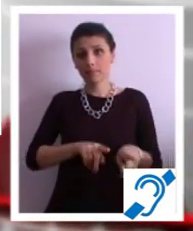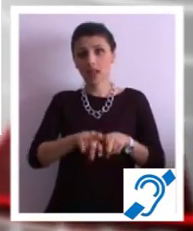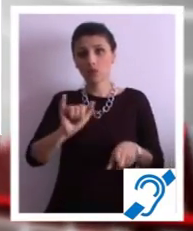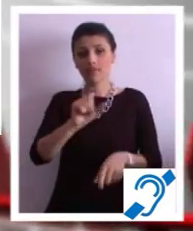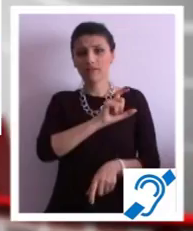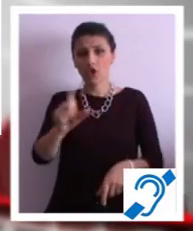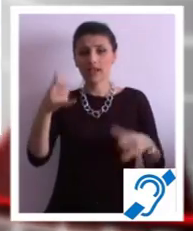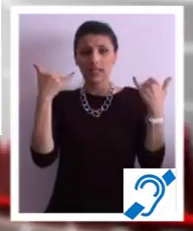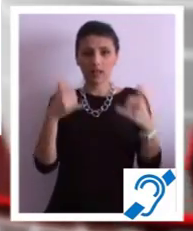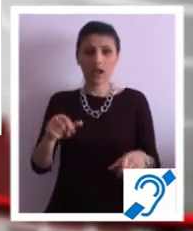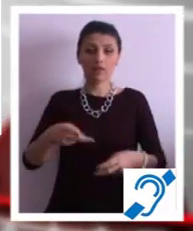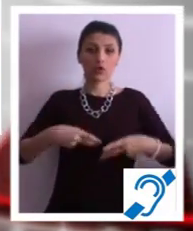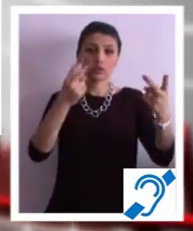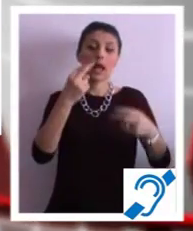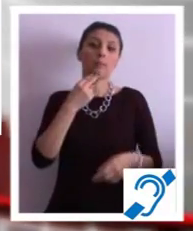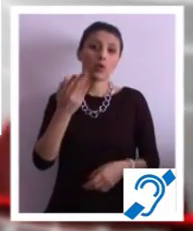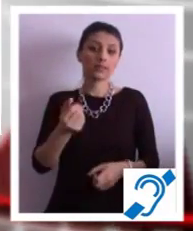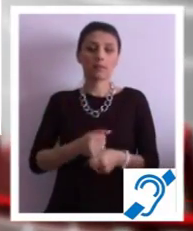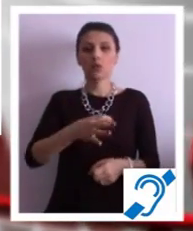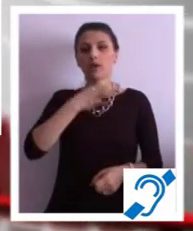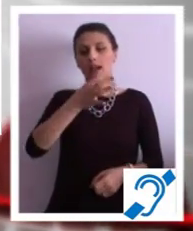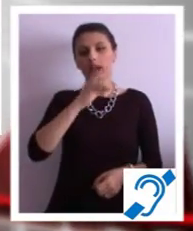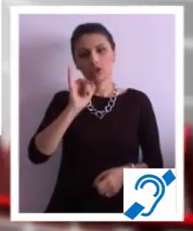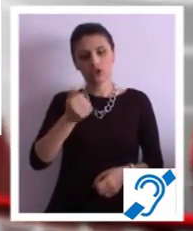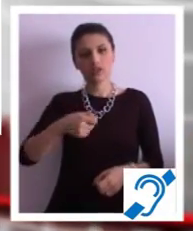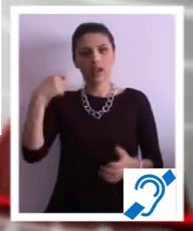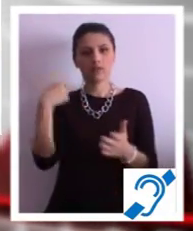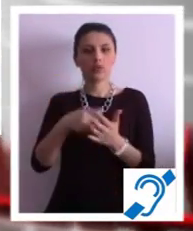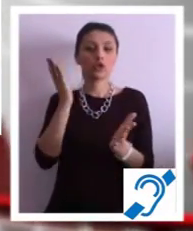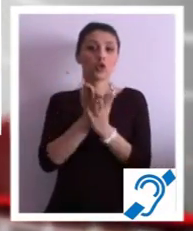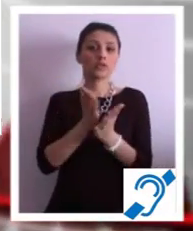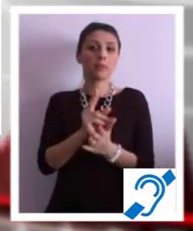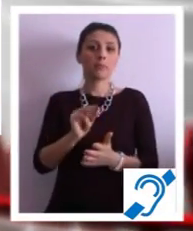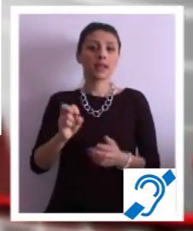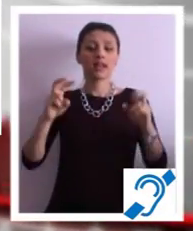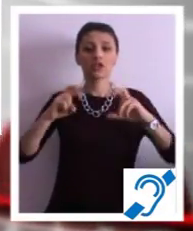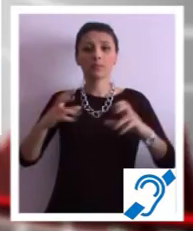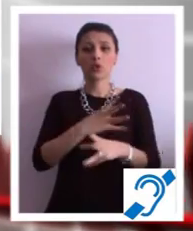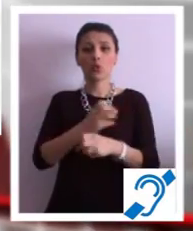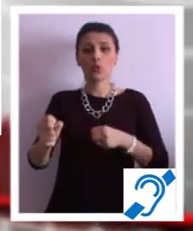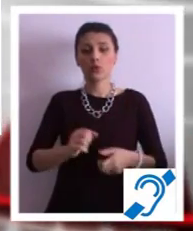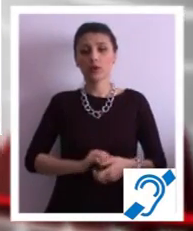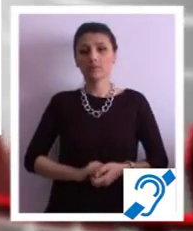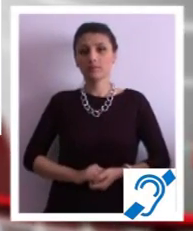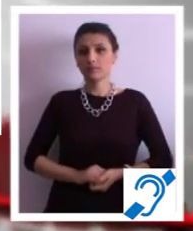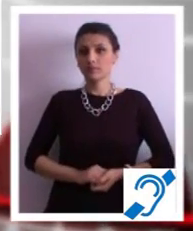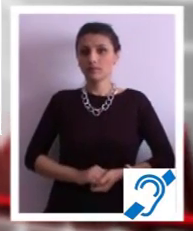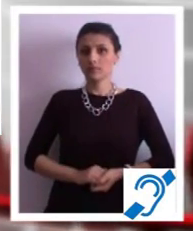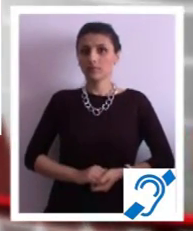lui, vinovat de tragedie, a fost dus la poliție pentru declarații și s-a întocmit dosar de cercetare penală pentru ucidere din culpă.